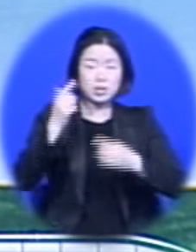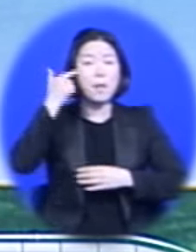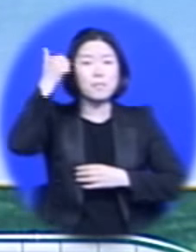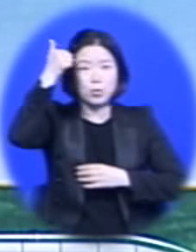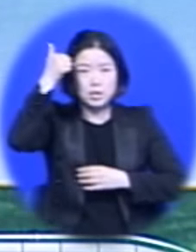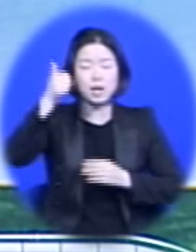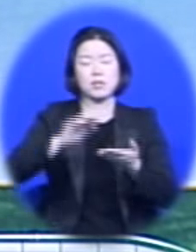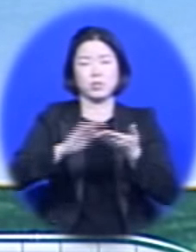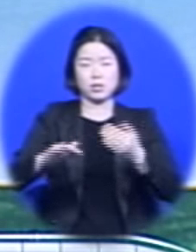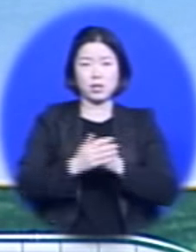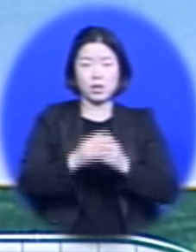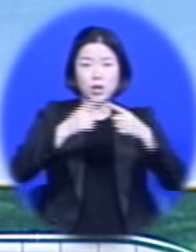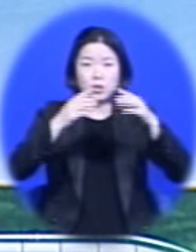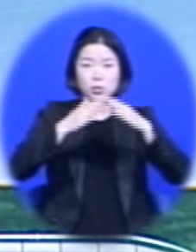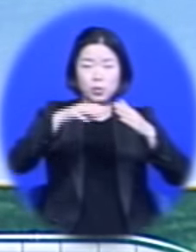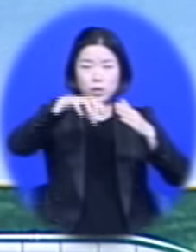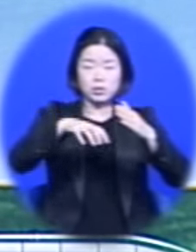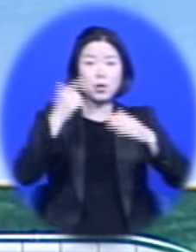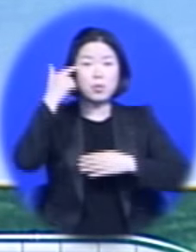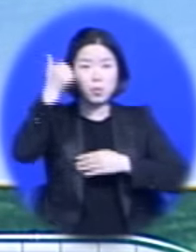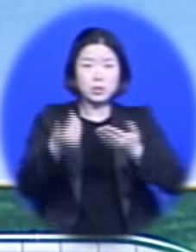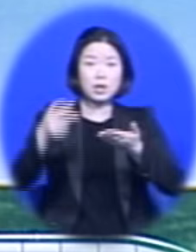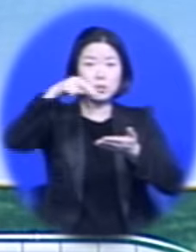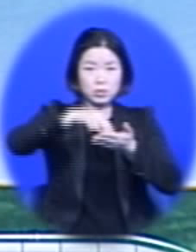목사입니다. 교회에서 목사로 세웠어요.